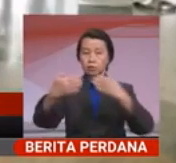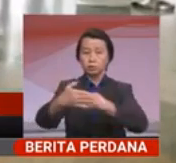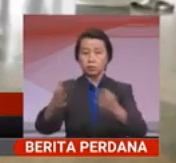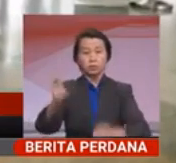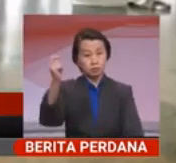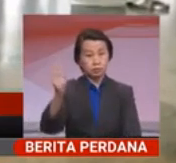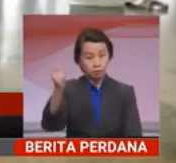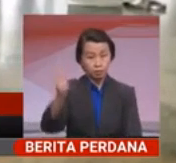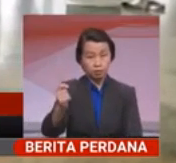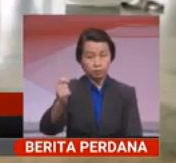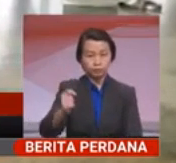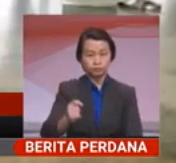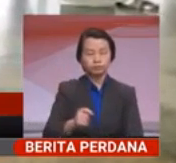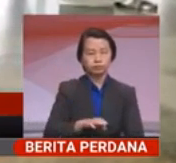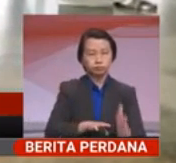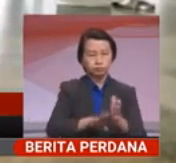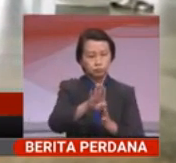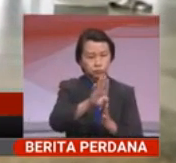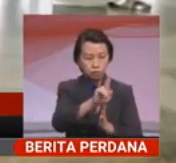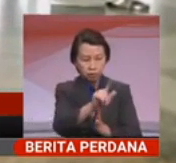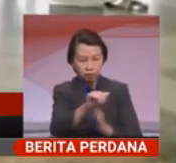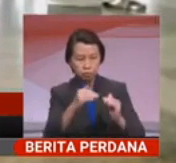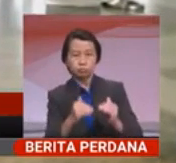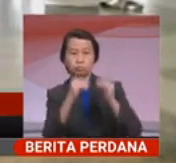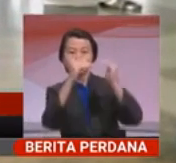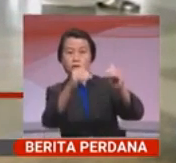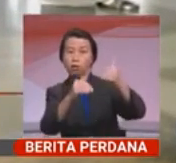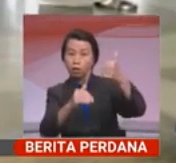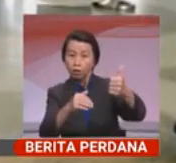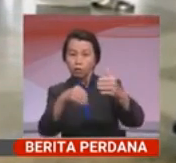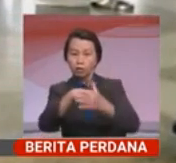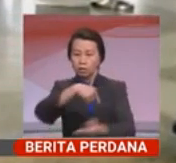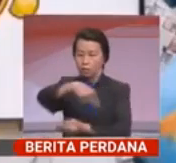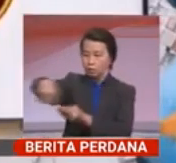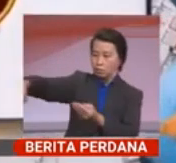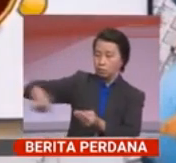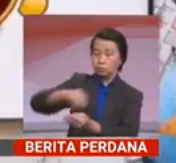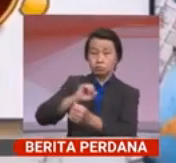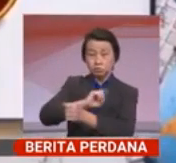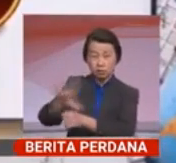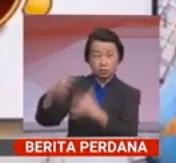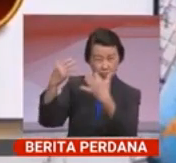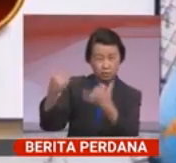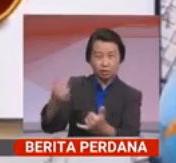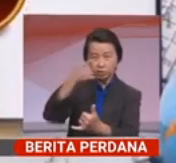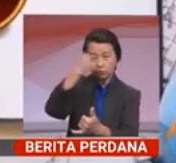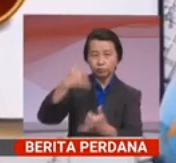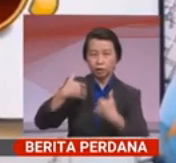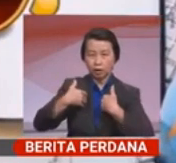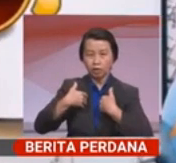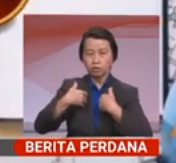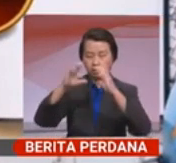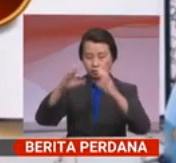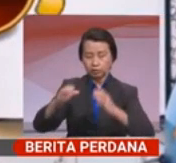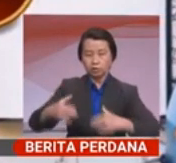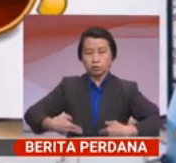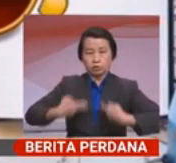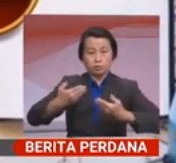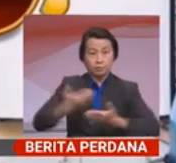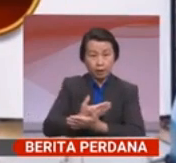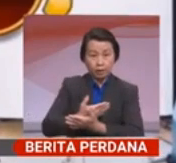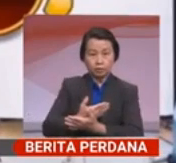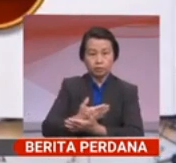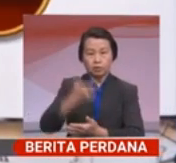air. Prestasi KLIA dilihat melonjak walaupun dalam persekitaran mencabar susulan pelaksanaan normal baharu dalam